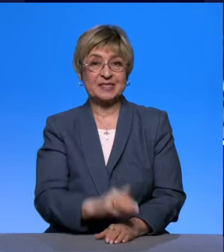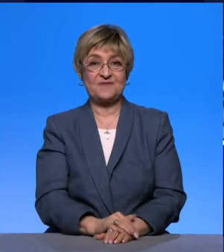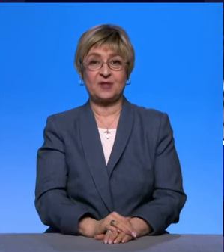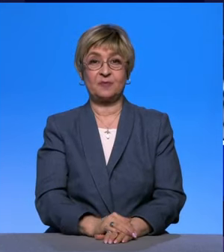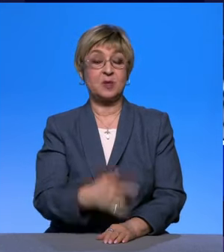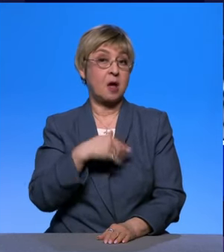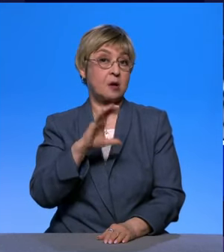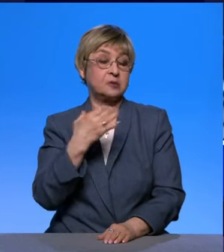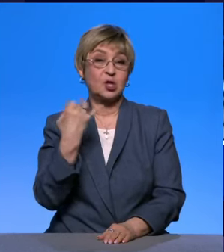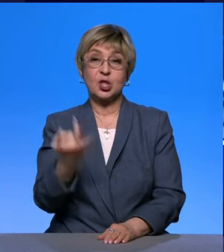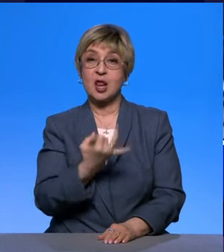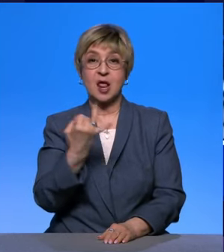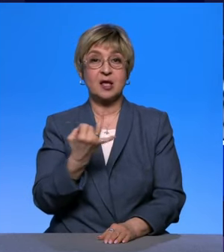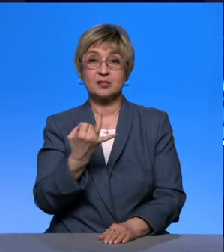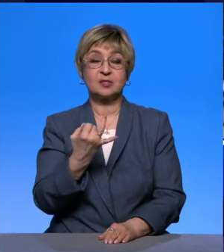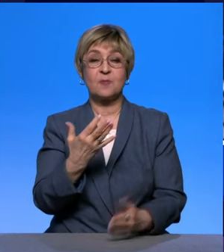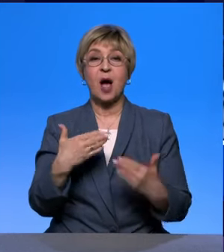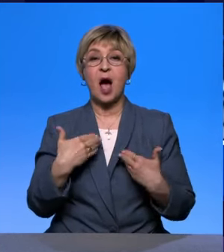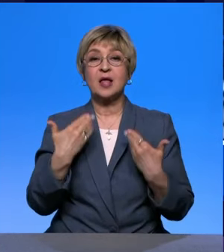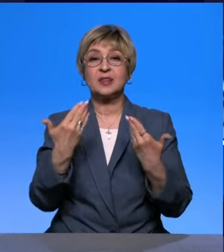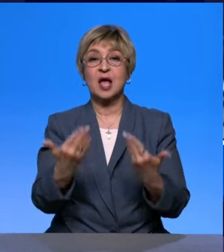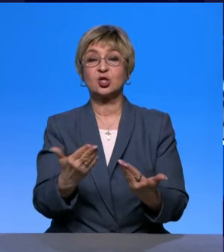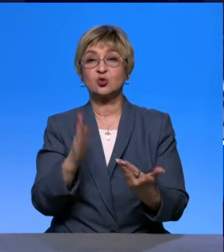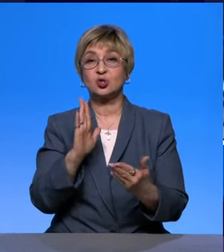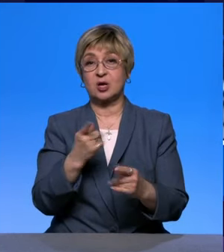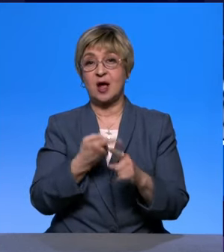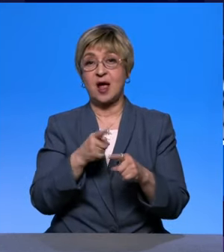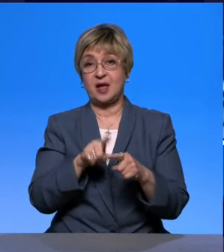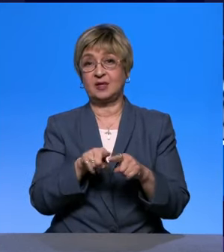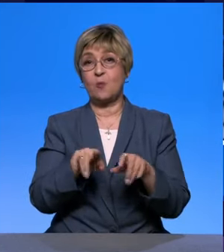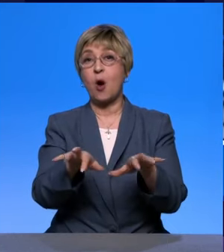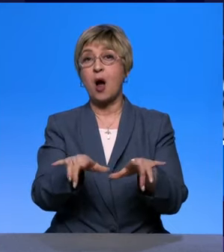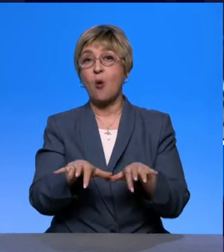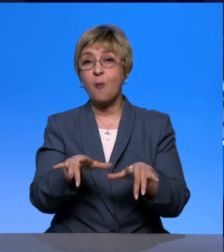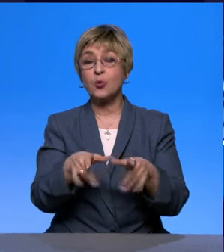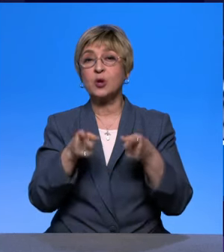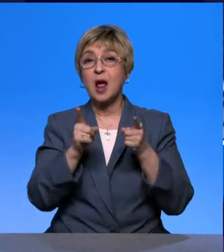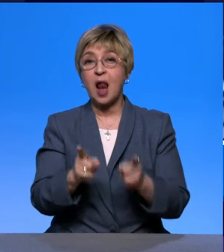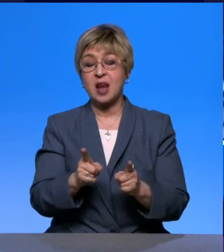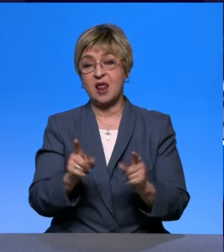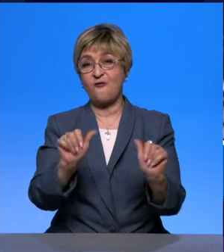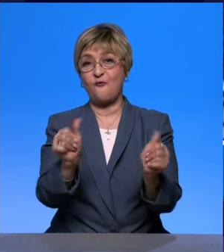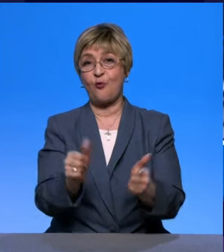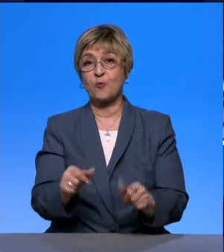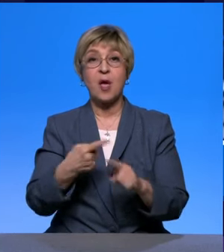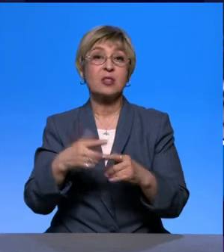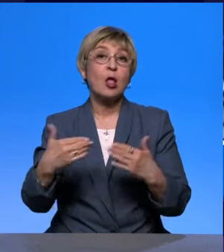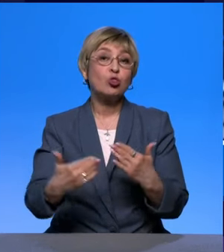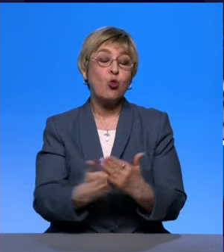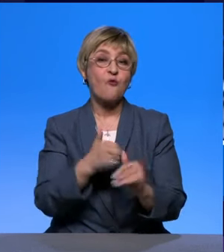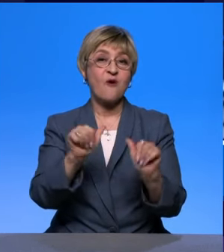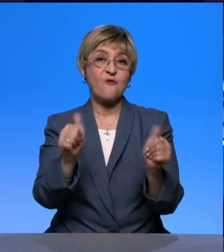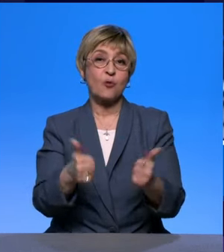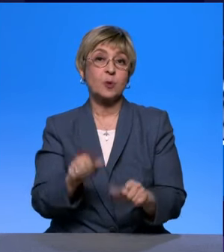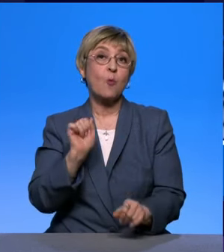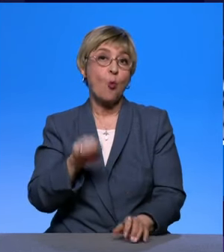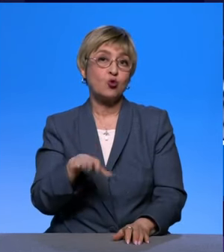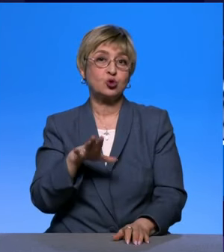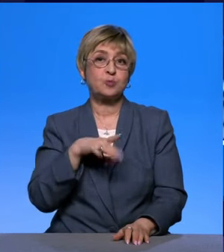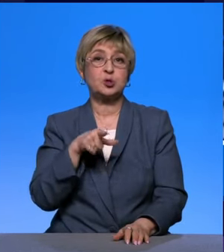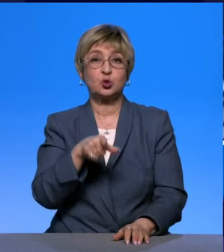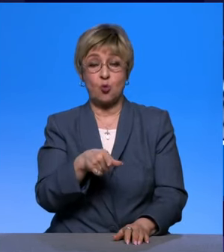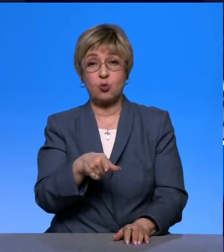интересом отношусь к фиджитал-формату, понимаю, что это абсолютно новый формат, может быть, он приживется, может быть,